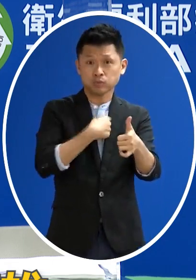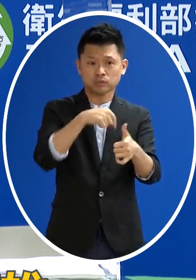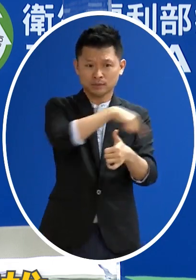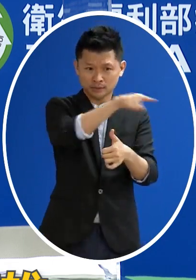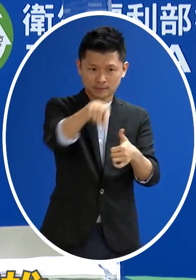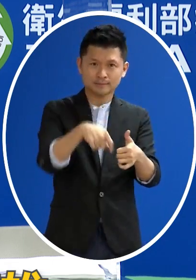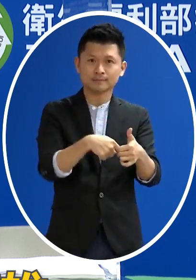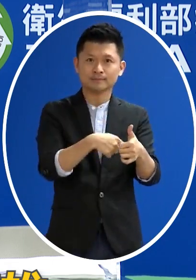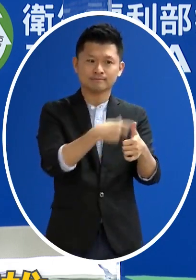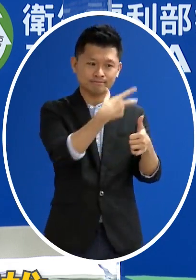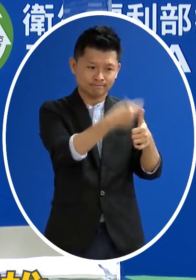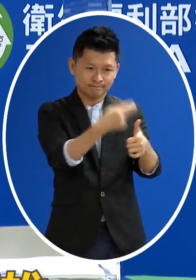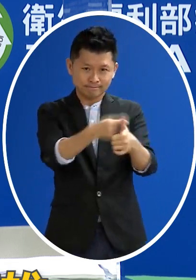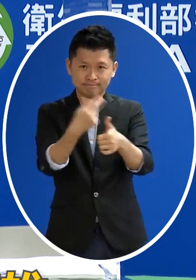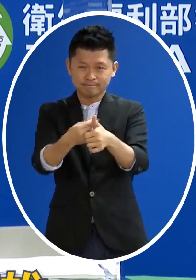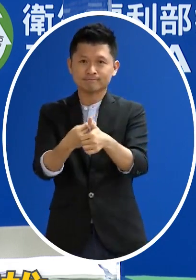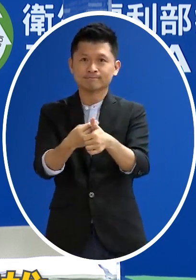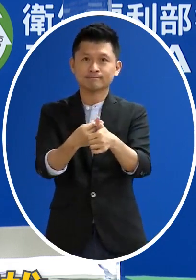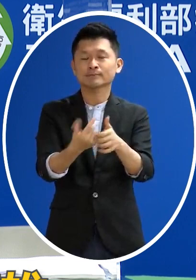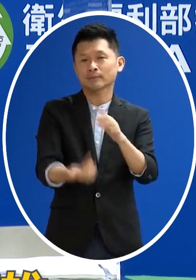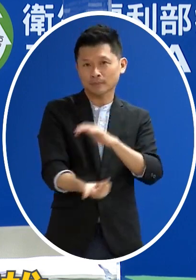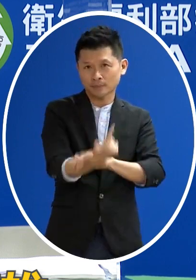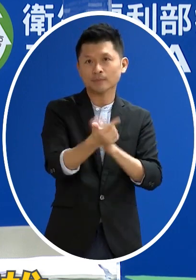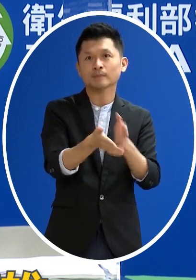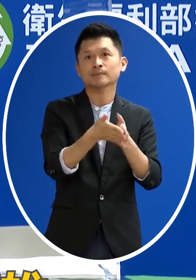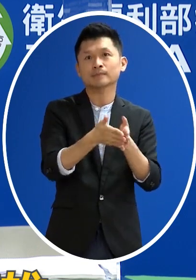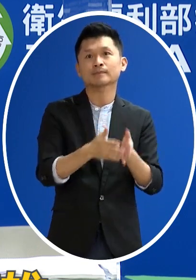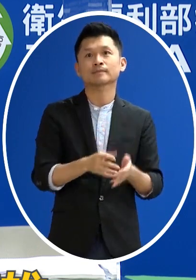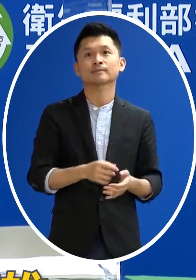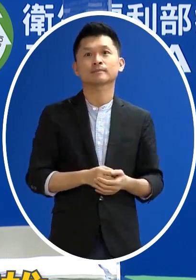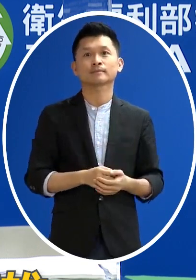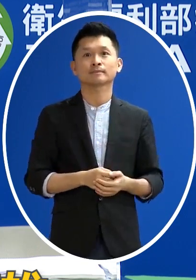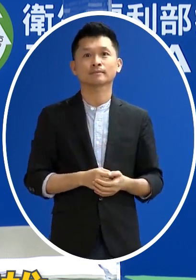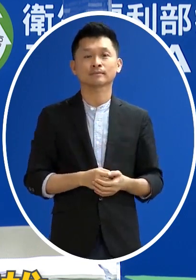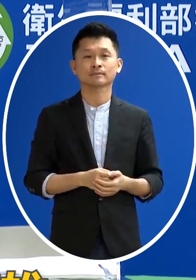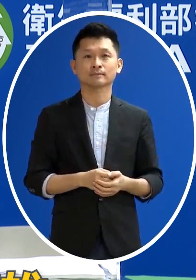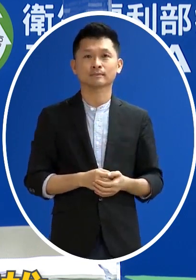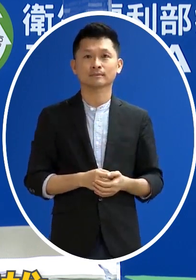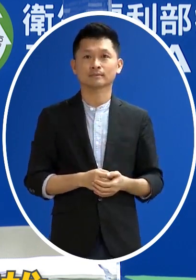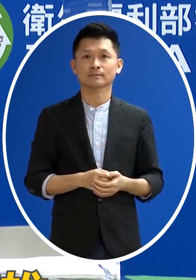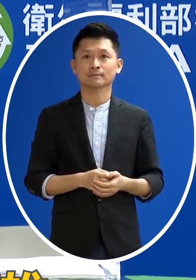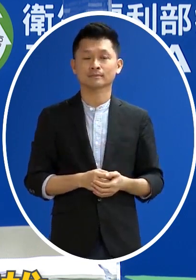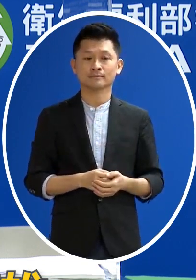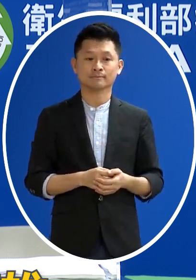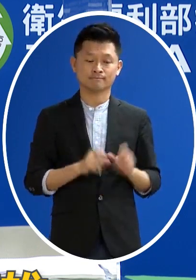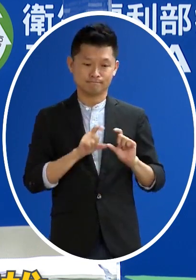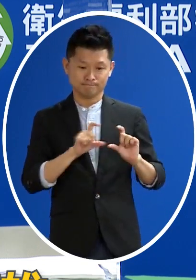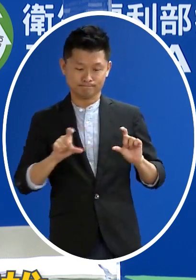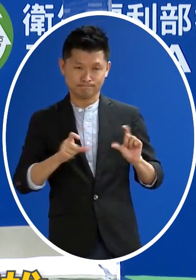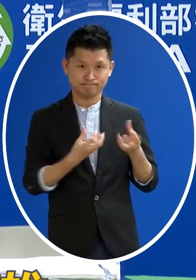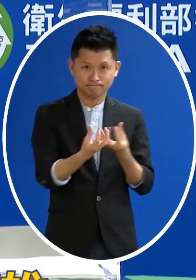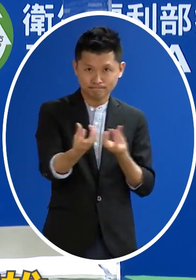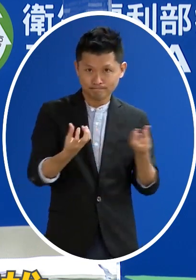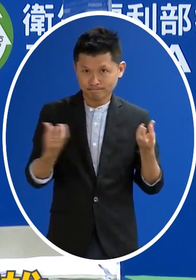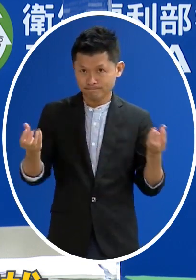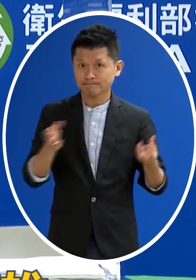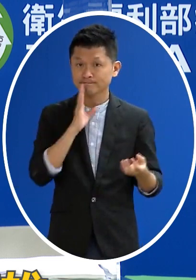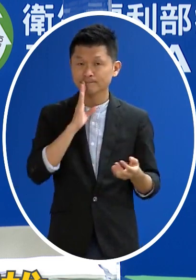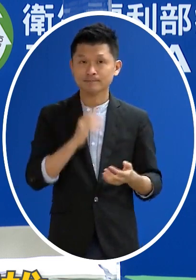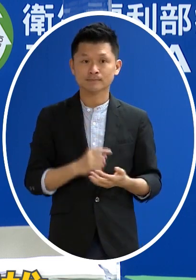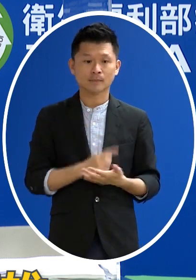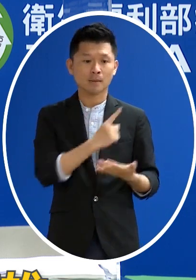都尽快能够打得到。那以这样子为目标来做这样的一个分配，当然很难